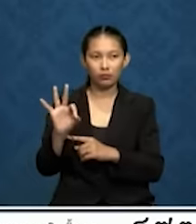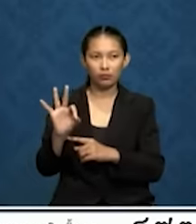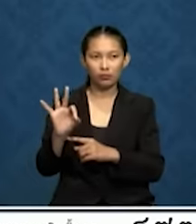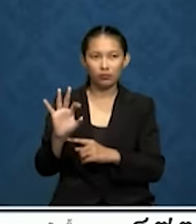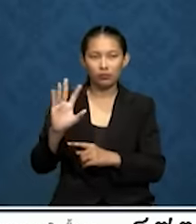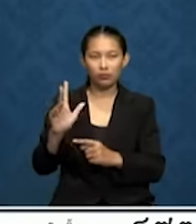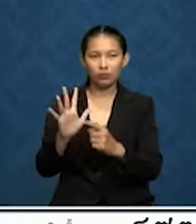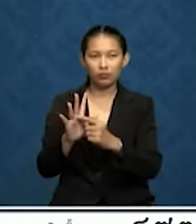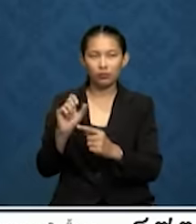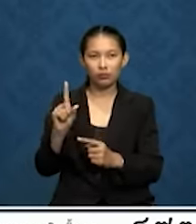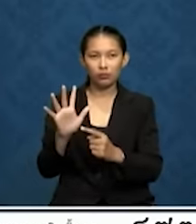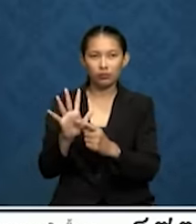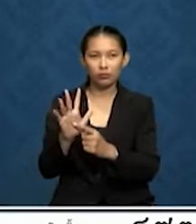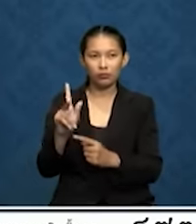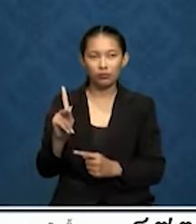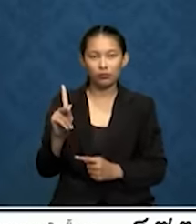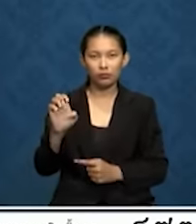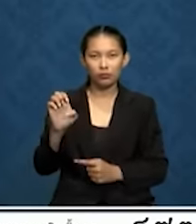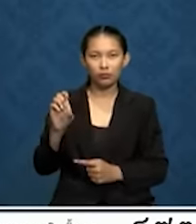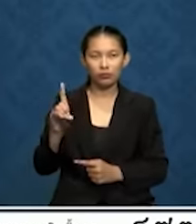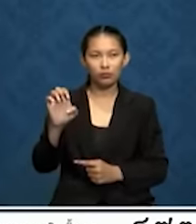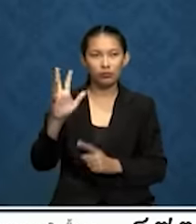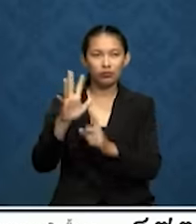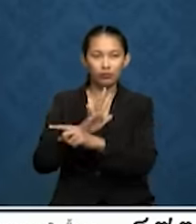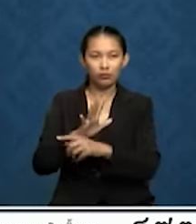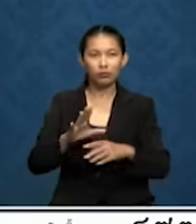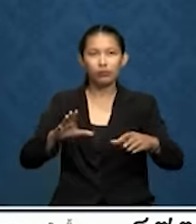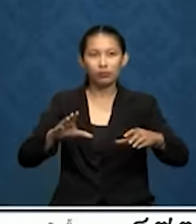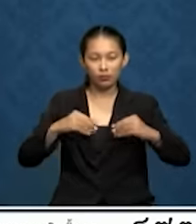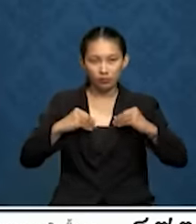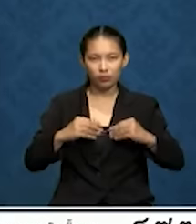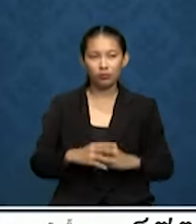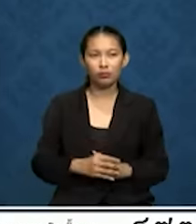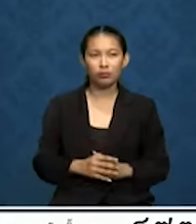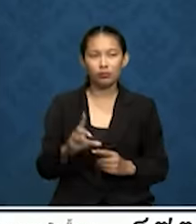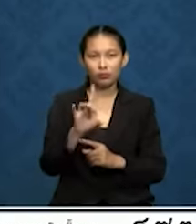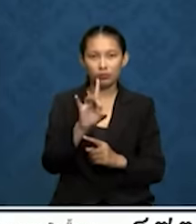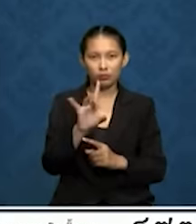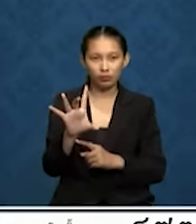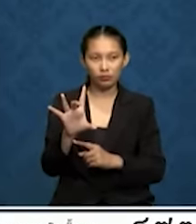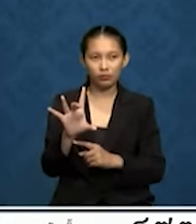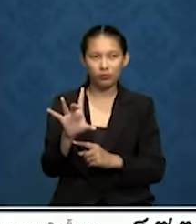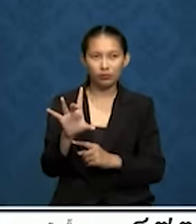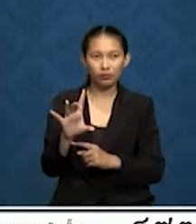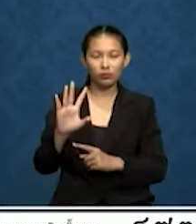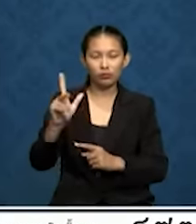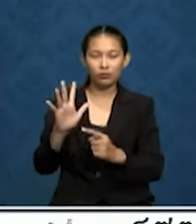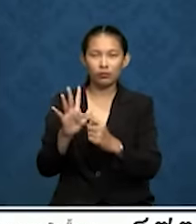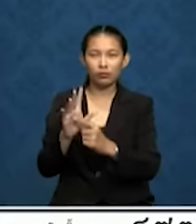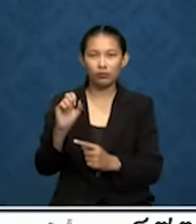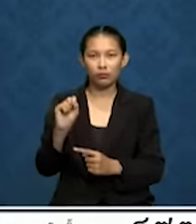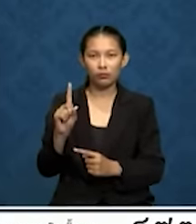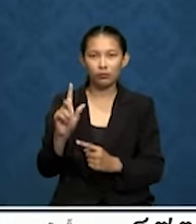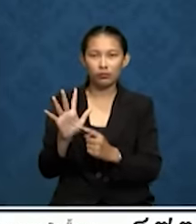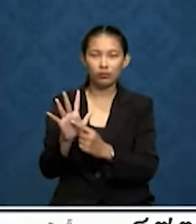ายชูศักดิ์คิริมาศทอง เห็นชอบครับ 100นายชูศักดิ์แม้นทิ